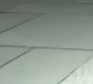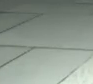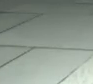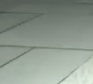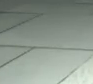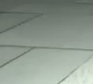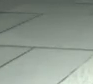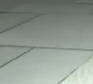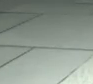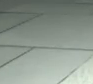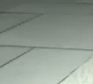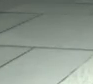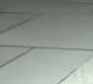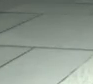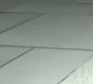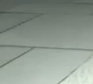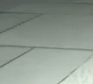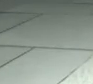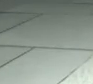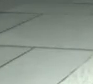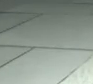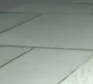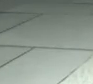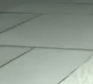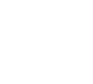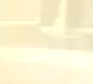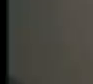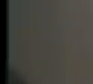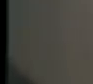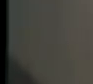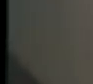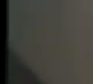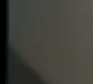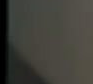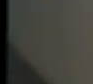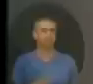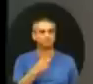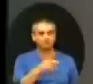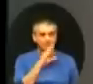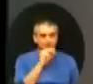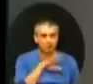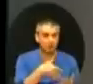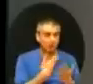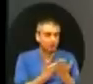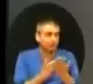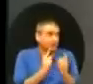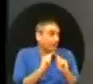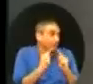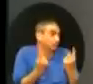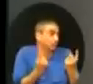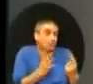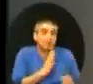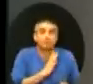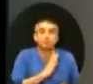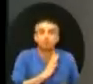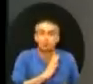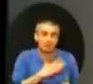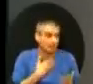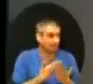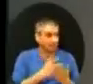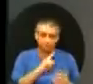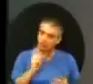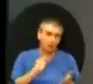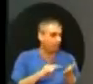מדובר הצעה הזויה, הצעה מסוכנת, הצעה